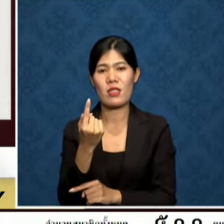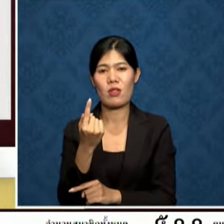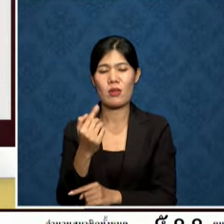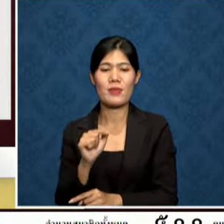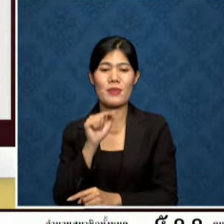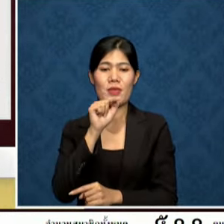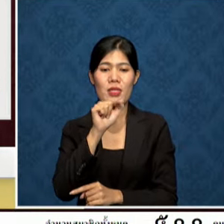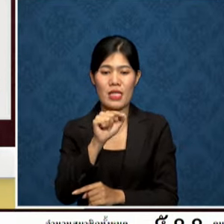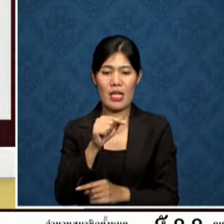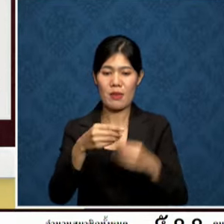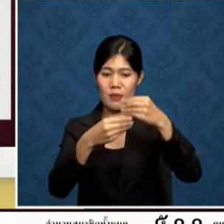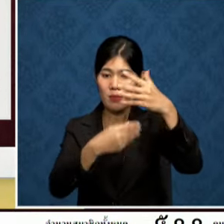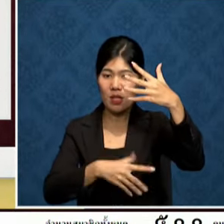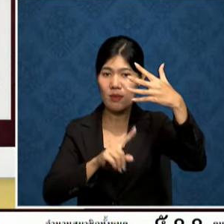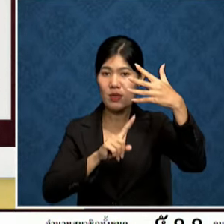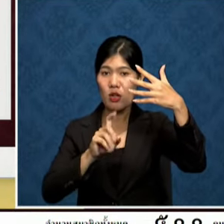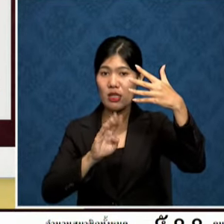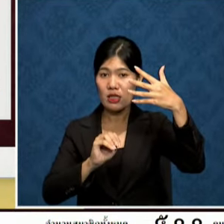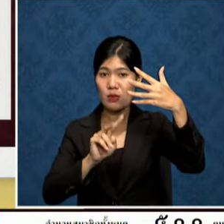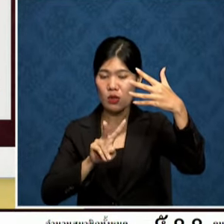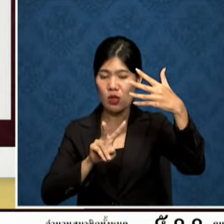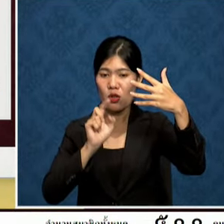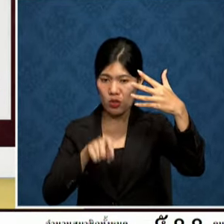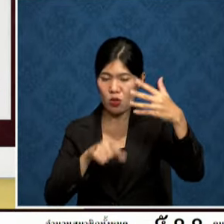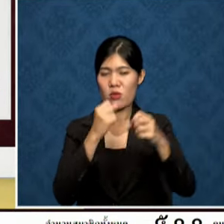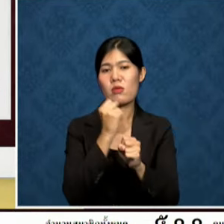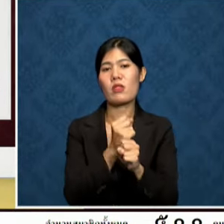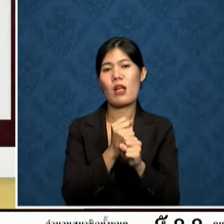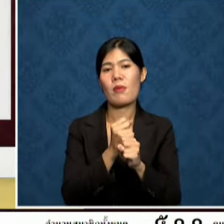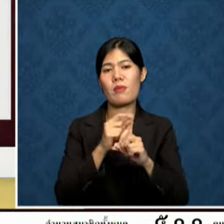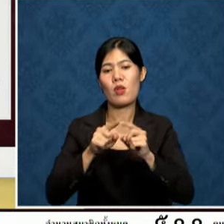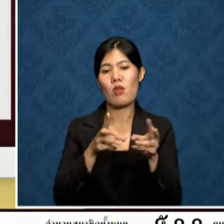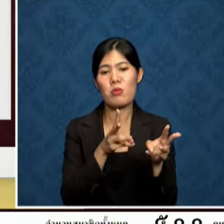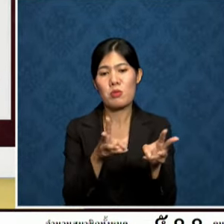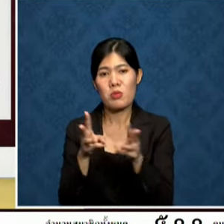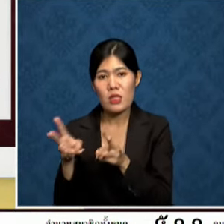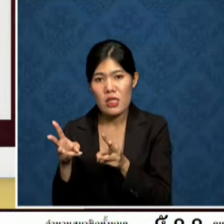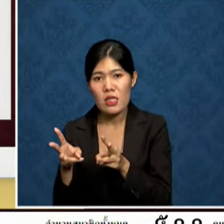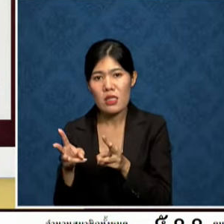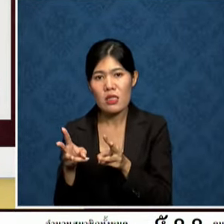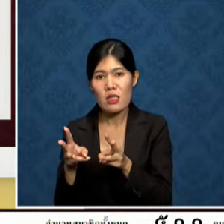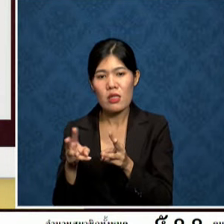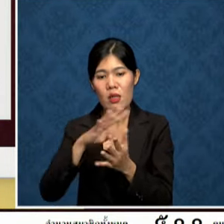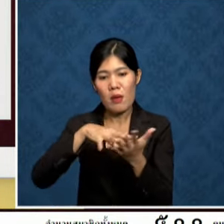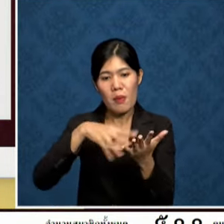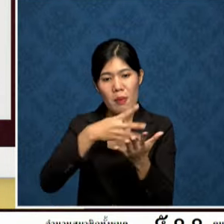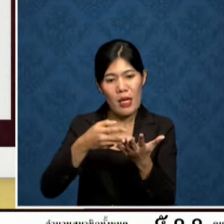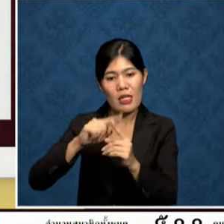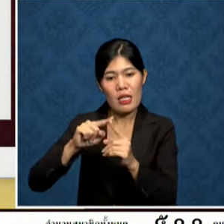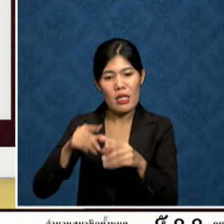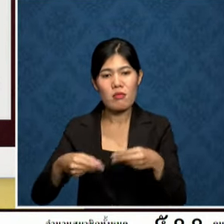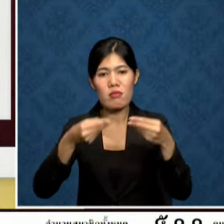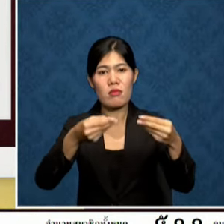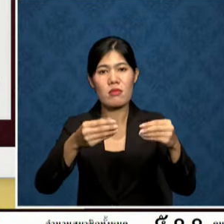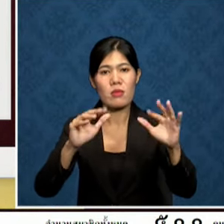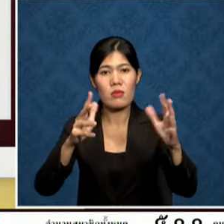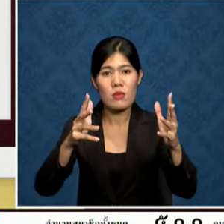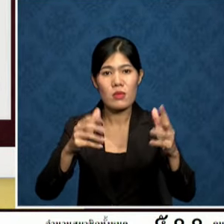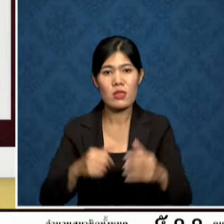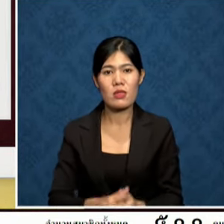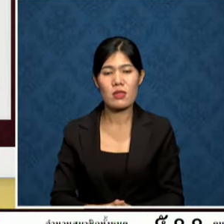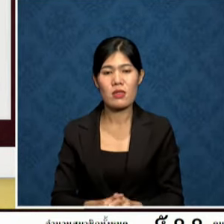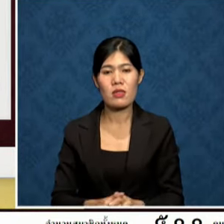ว่า 142ประเด็นนี้จำเป็นที่จะต้องทำแต่ไม่ได้ให้แนวทางไม่ได้มีวาระไม่ได้ให้ทิศทางนะคะแล้วก็ถอดมาจาก